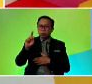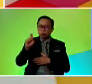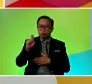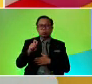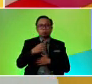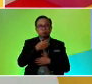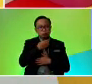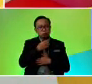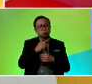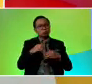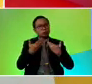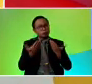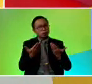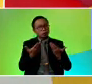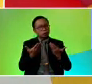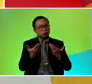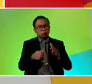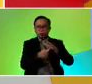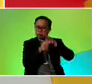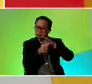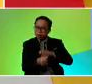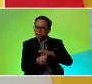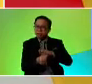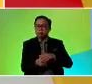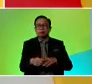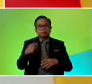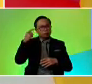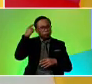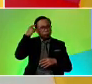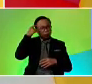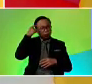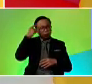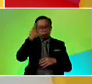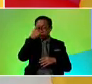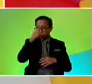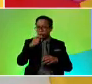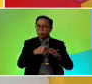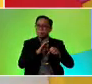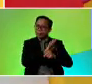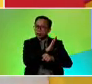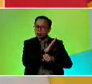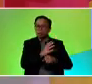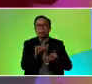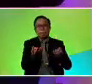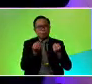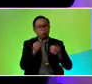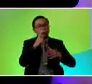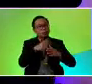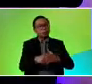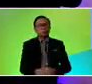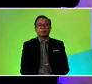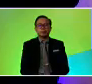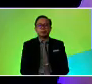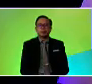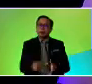seksual atau dikenakan tekanan dan psikologi yang tinggi untuk memenuhi kehendak mereka oke macam mana apa yang